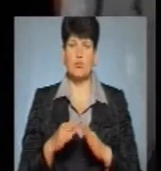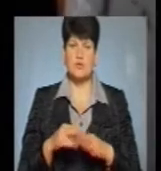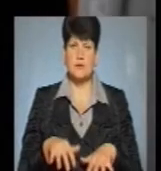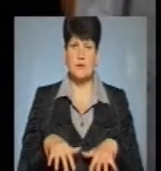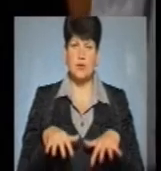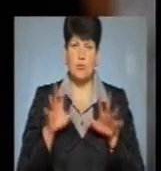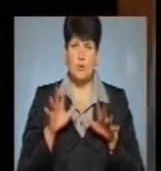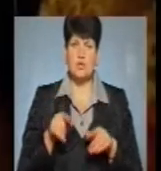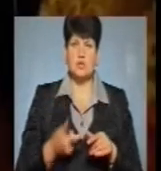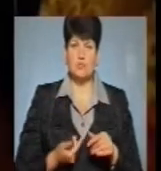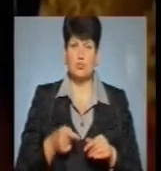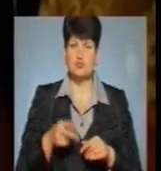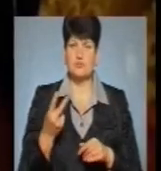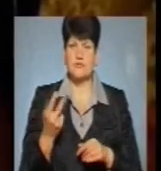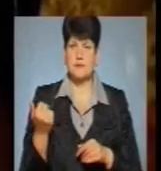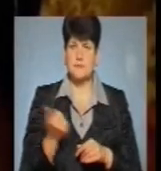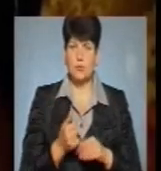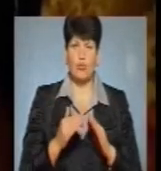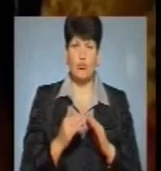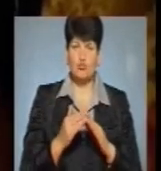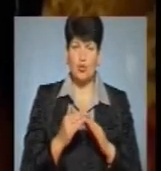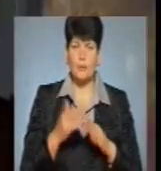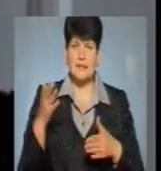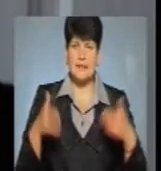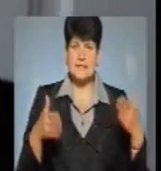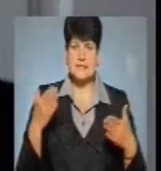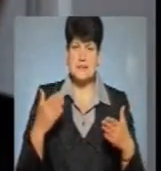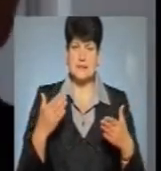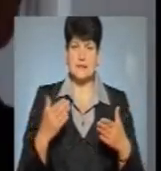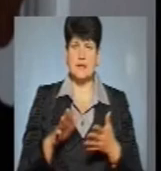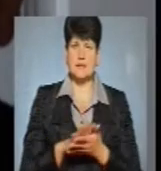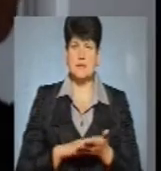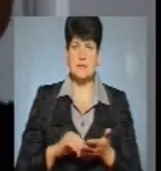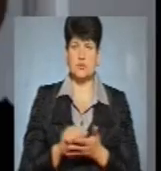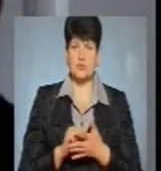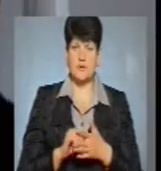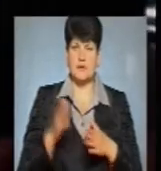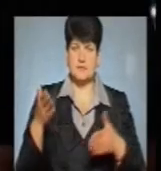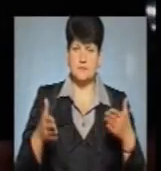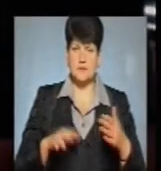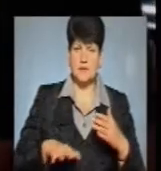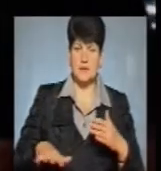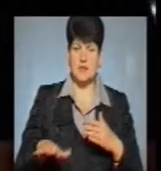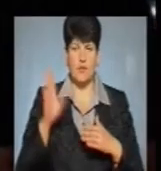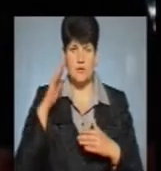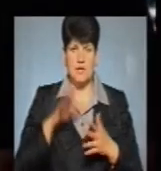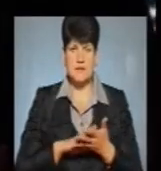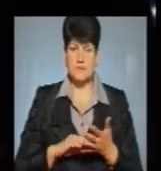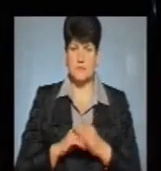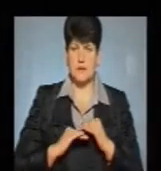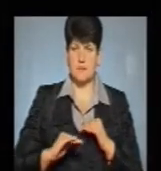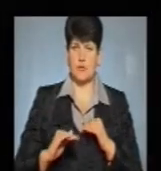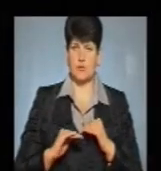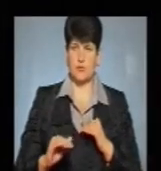каже, живуть тут другий тиждень, бо в них вдома на стінах утворилася цвіль. Вода зіпсувала підлогу. Як була вода, і тут ще